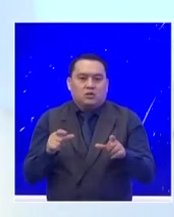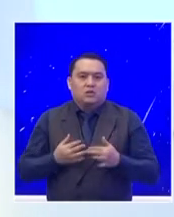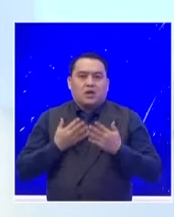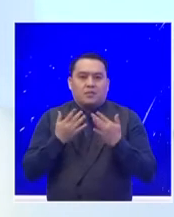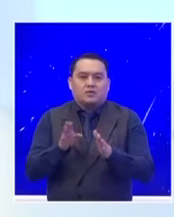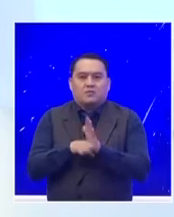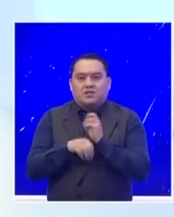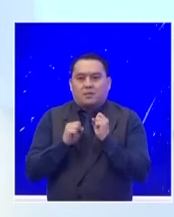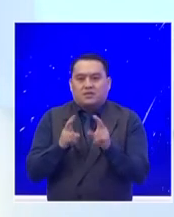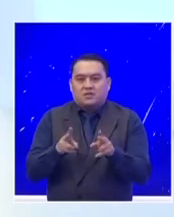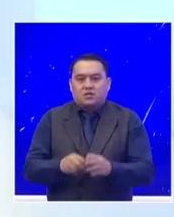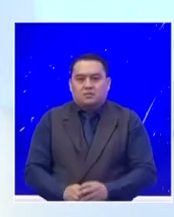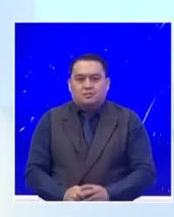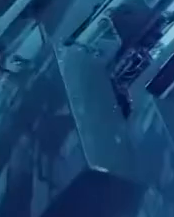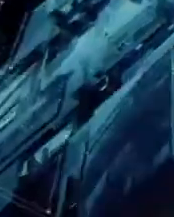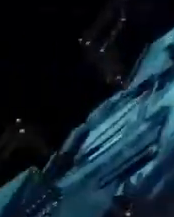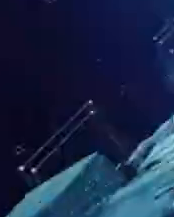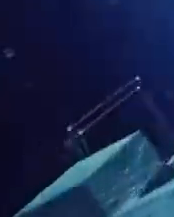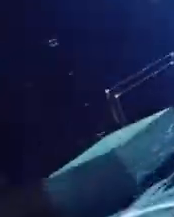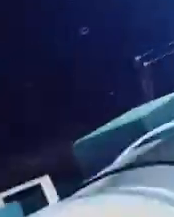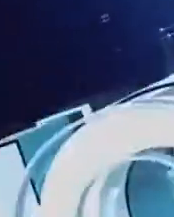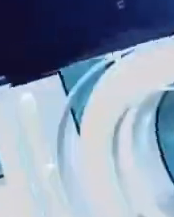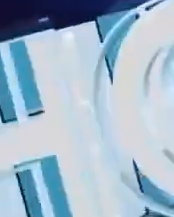требованиям безопасности.